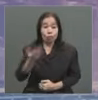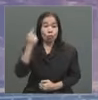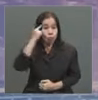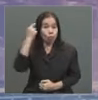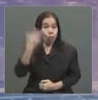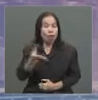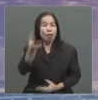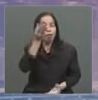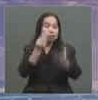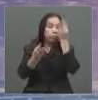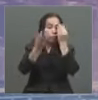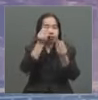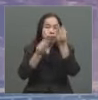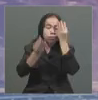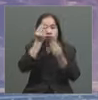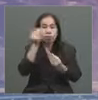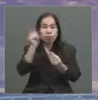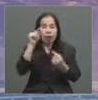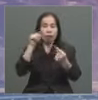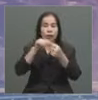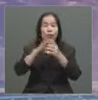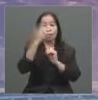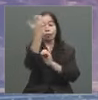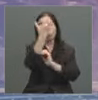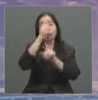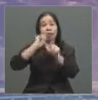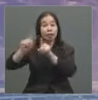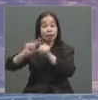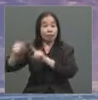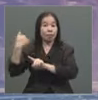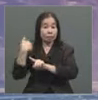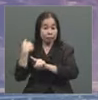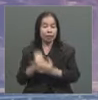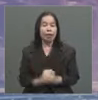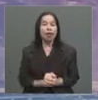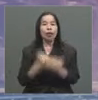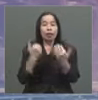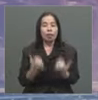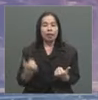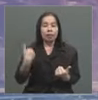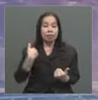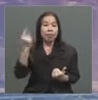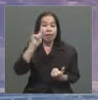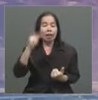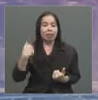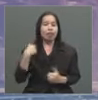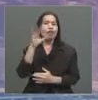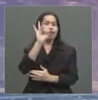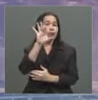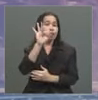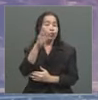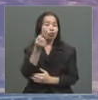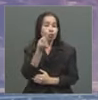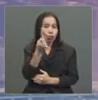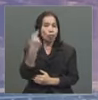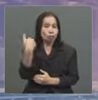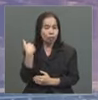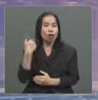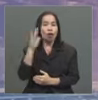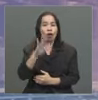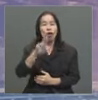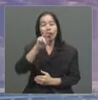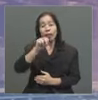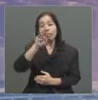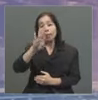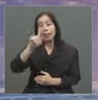ข้อมูลได้ผ่านทางสถานีโทรทัศน์ทุกช่องแล้วนะคะยังสามารถติดตามได้ผ่านทาง Facebook Live